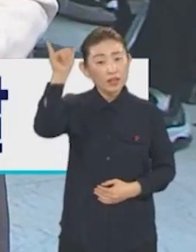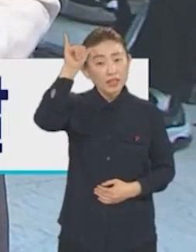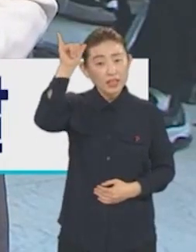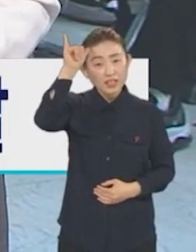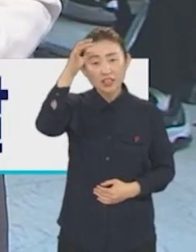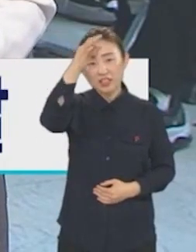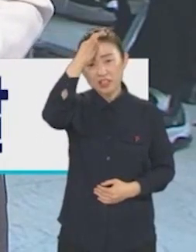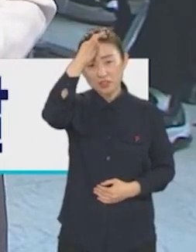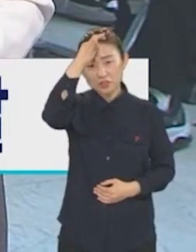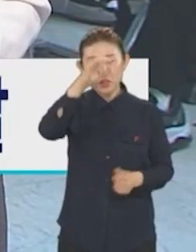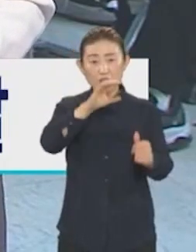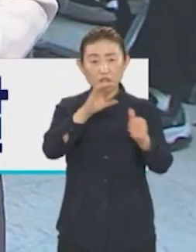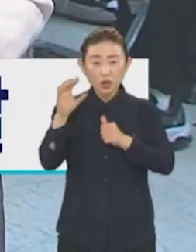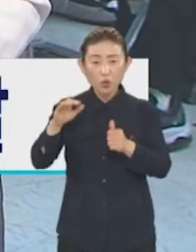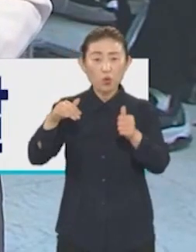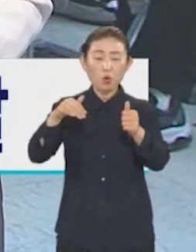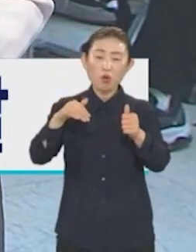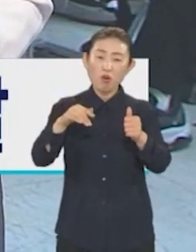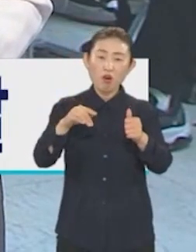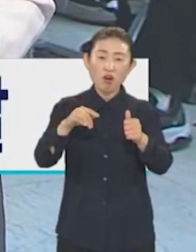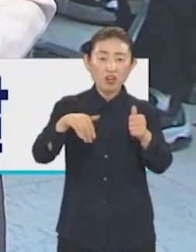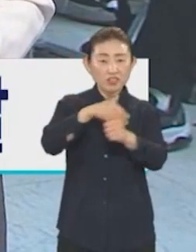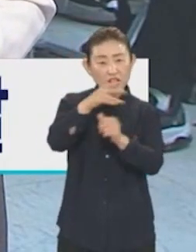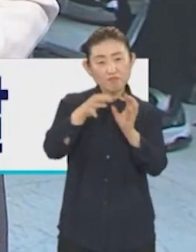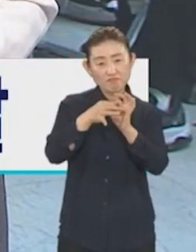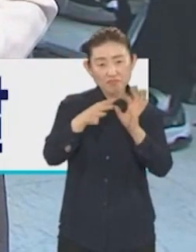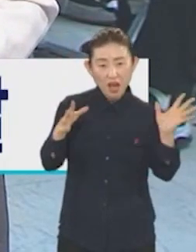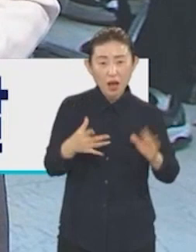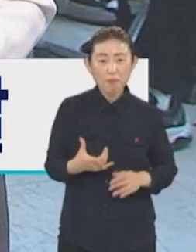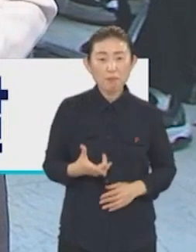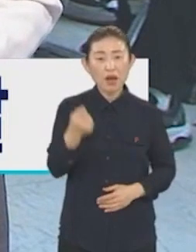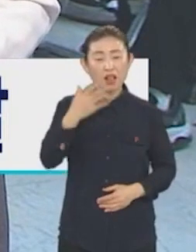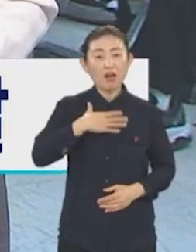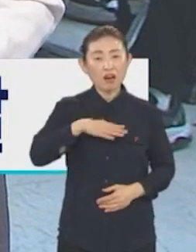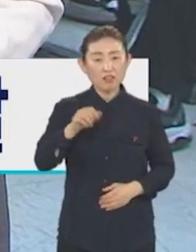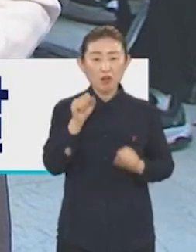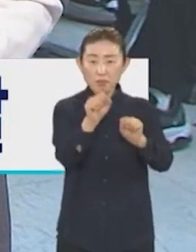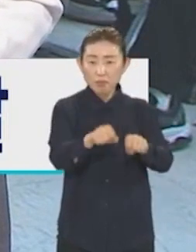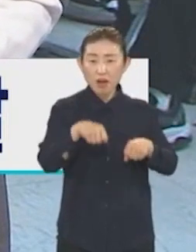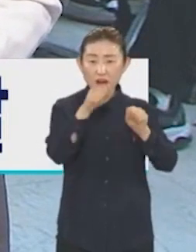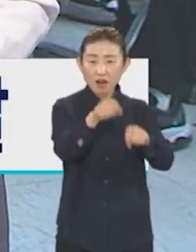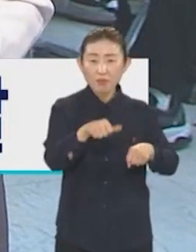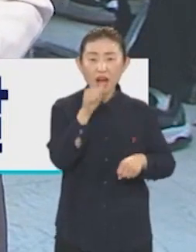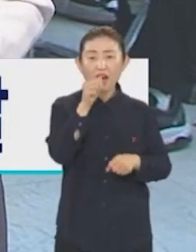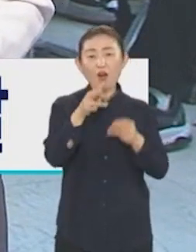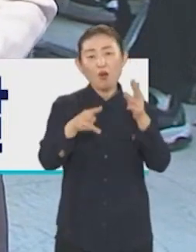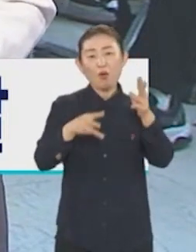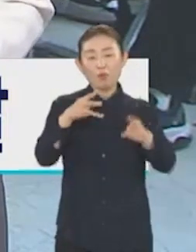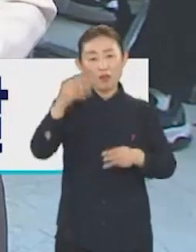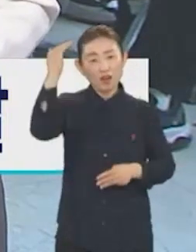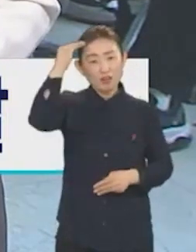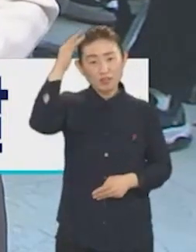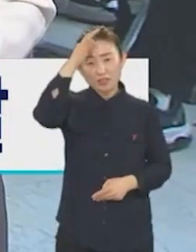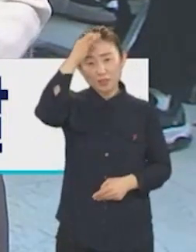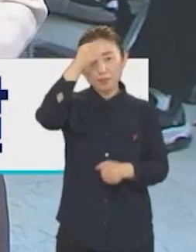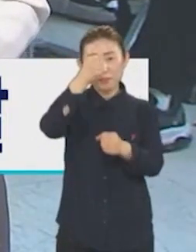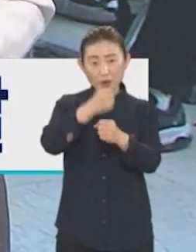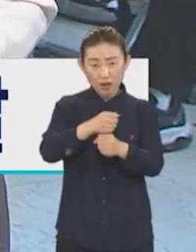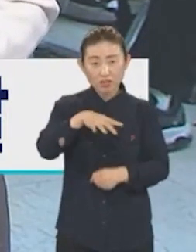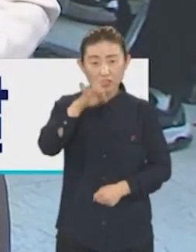인공지능 AI 기술을 이용해 어떤 환경에서든 빠르게 이동할 수 있는 고속 사족 보행 로봇이 국내에서